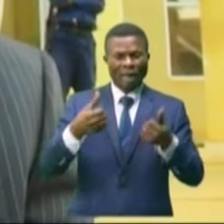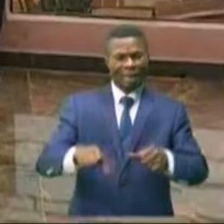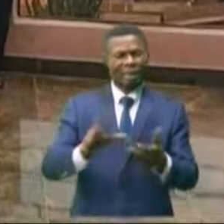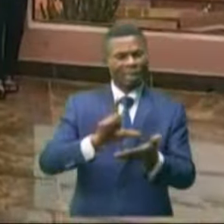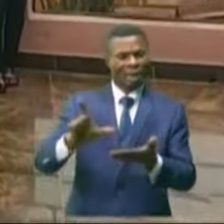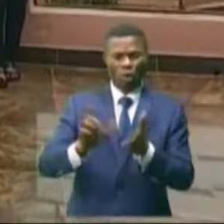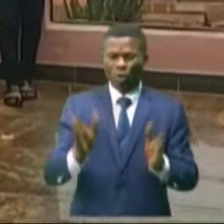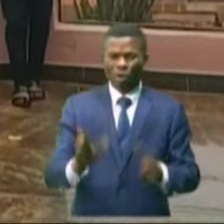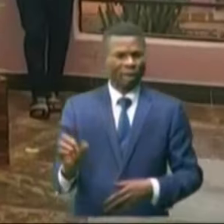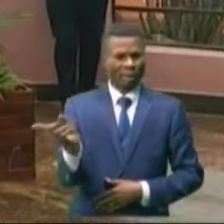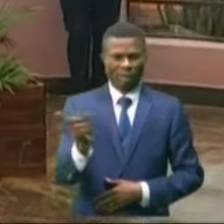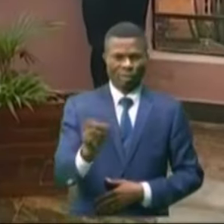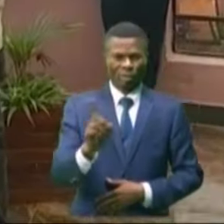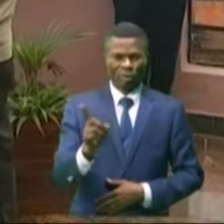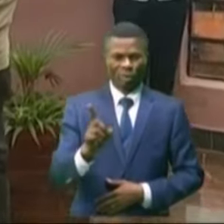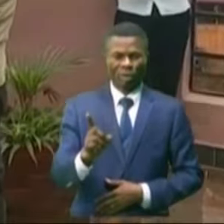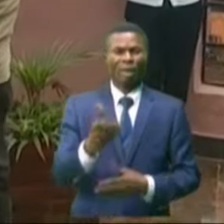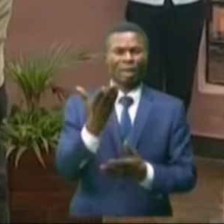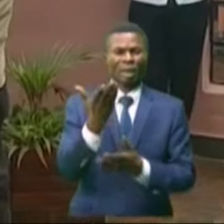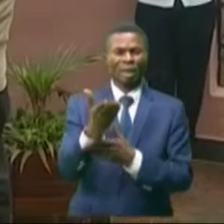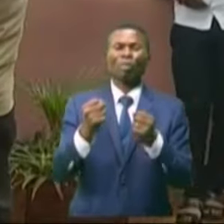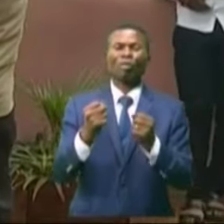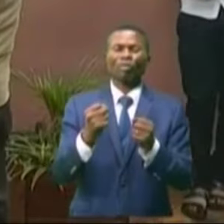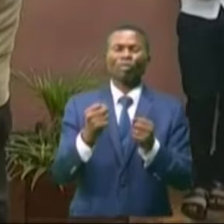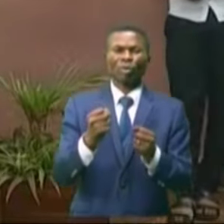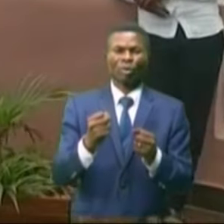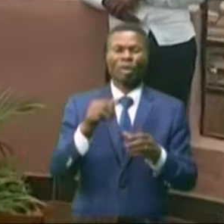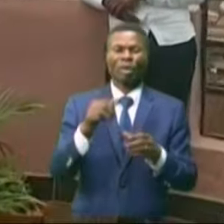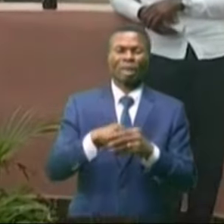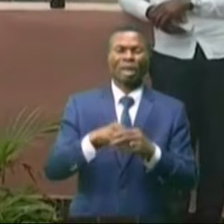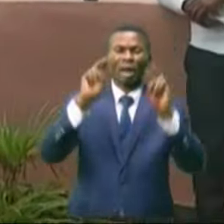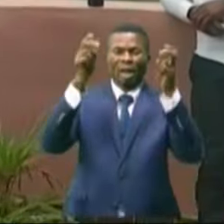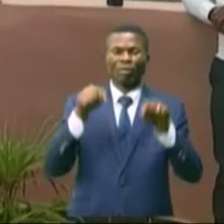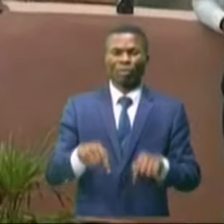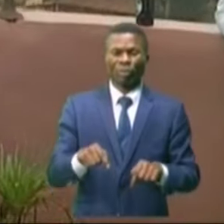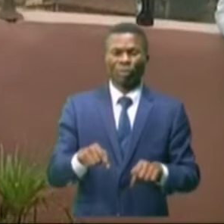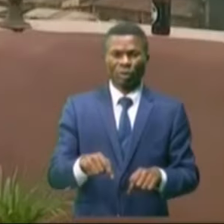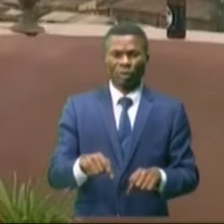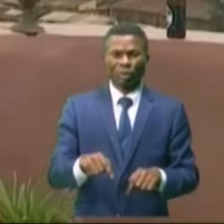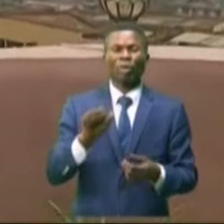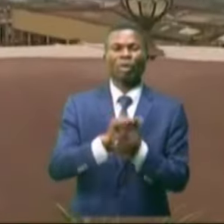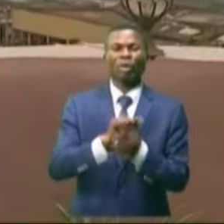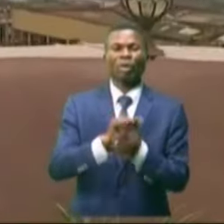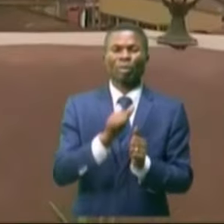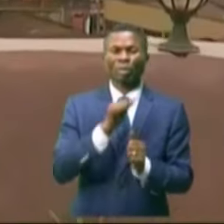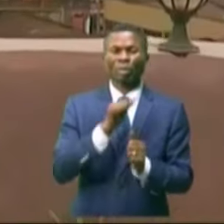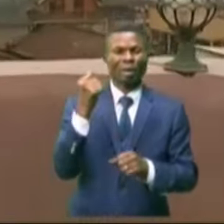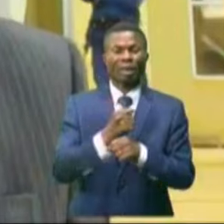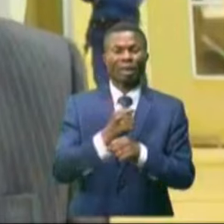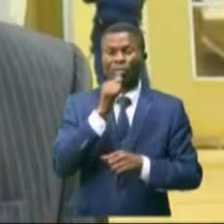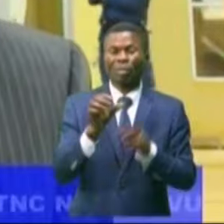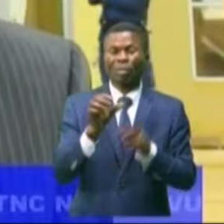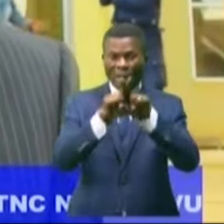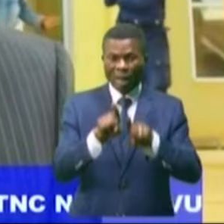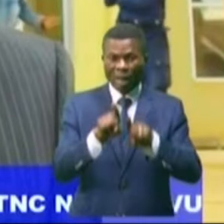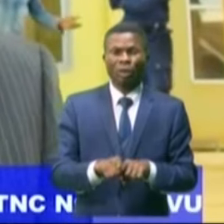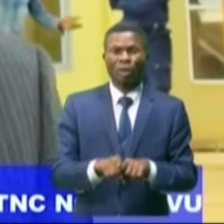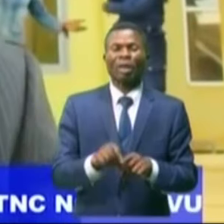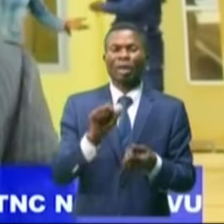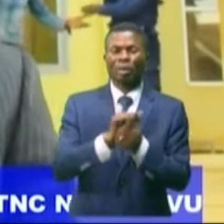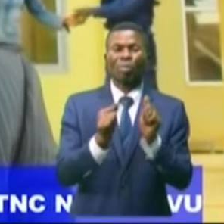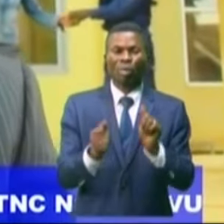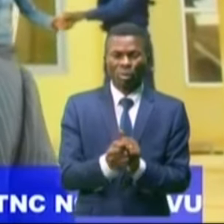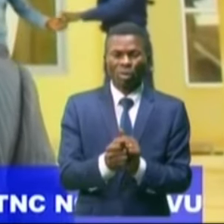donc c'est une forte demande que nous avons ici dans cette ville. Non seulement la question du fonctionnement, mais aussi cette